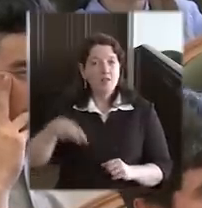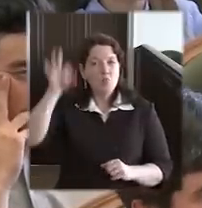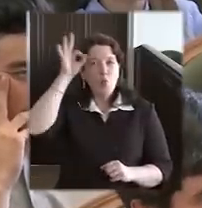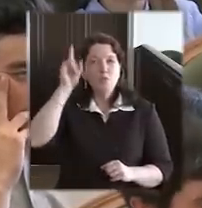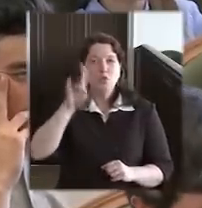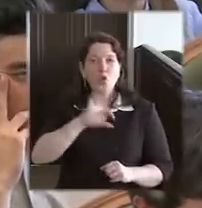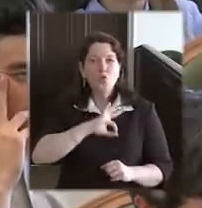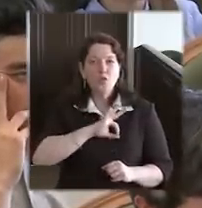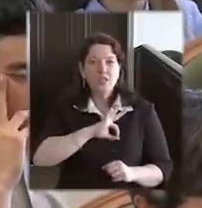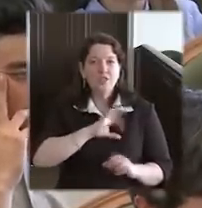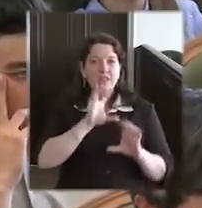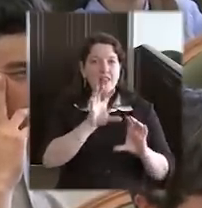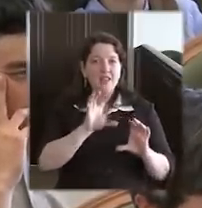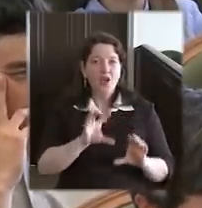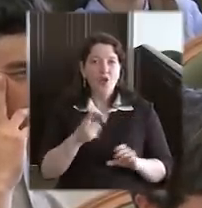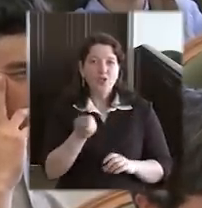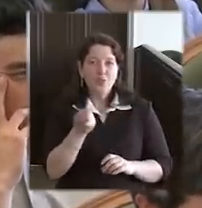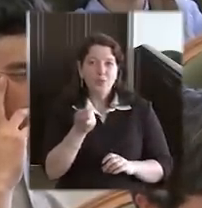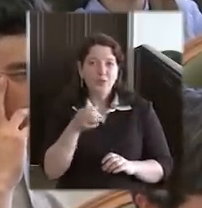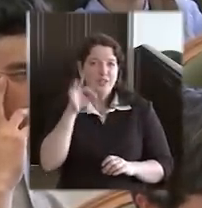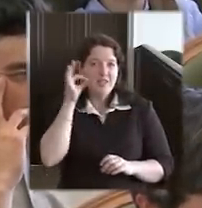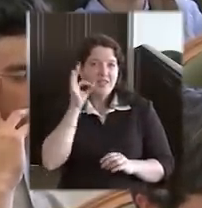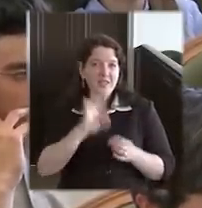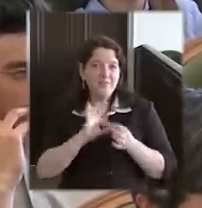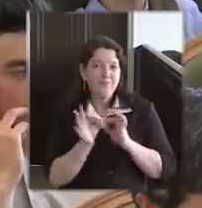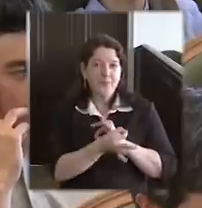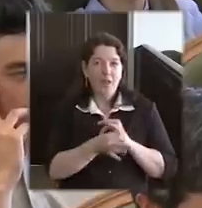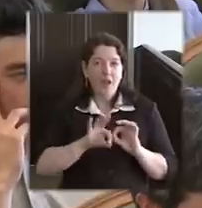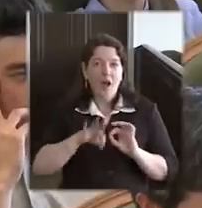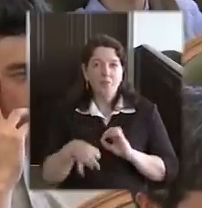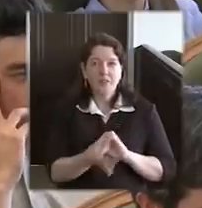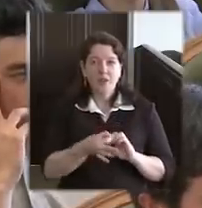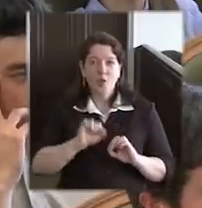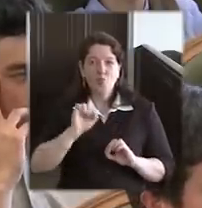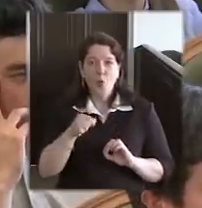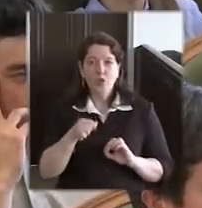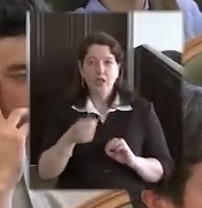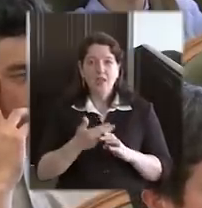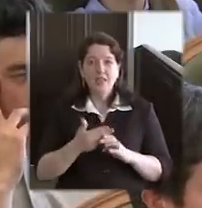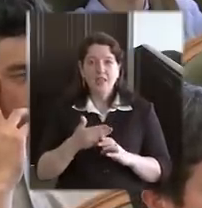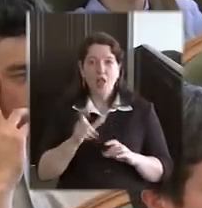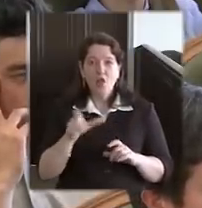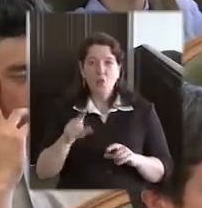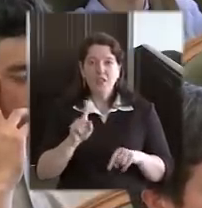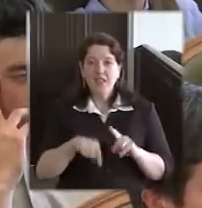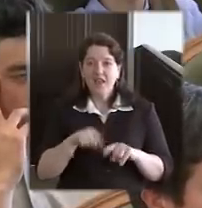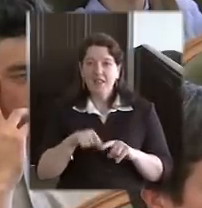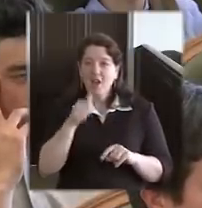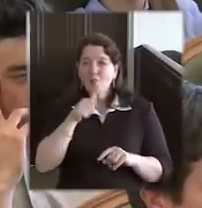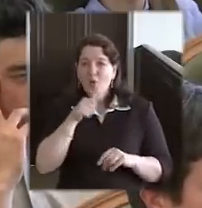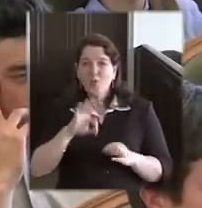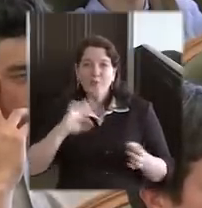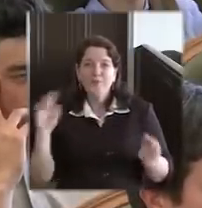можно обойти, и мы то и дело слышим. По радио там слышим, да, как обходят или пытаются